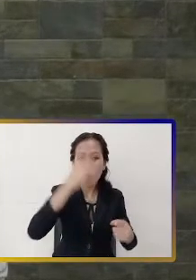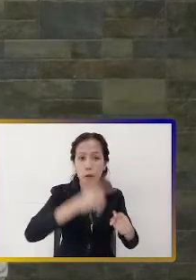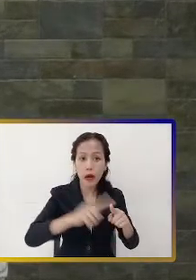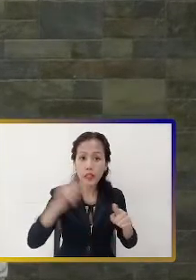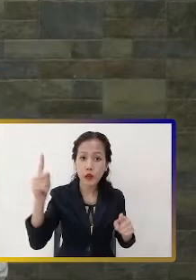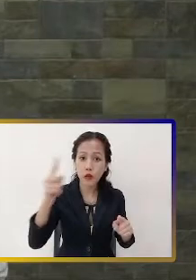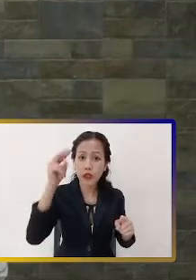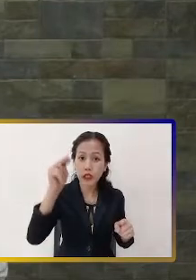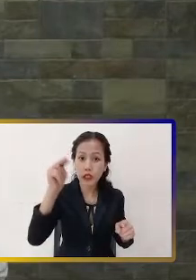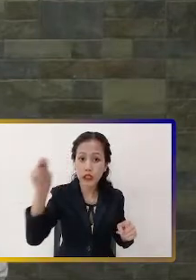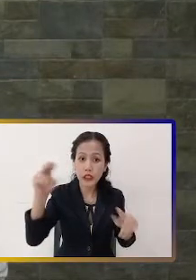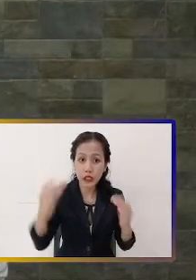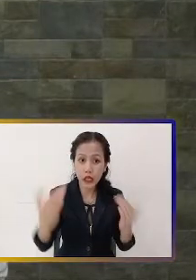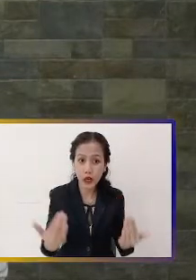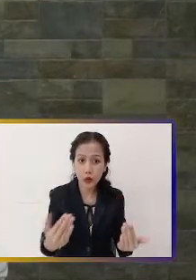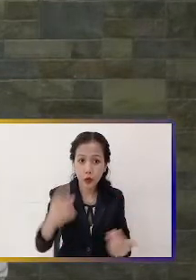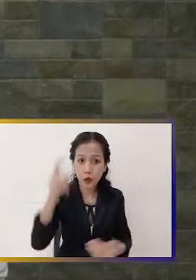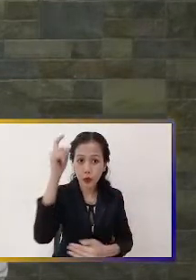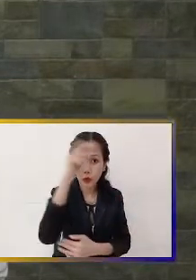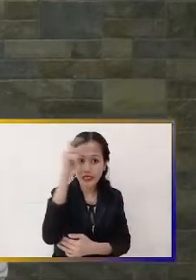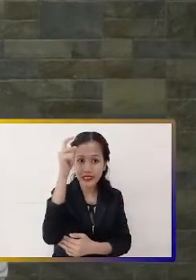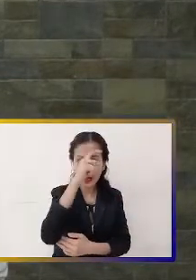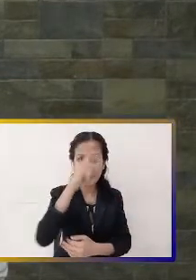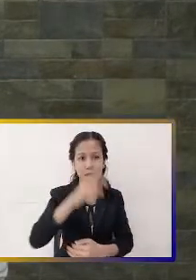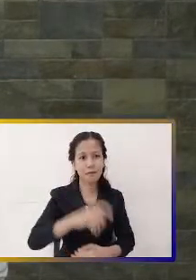ngayon, wisdom.